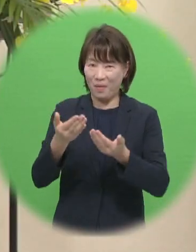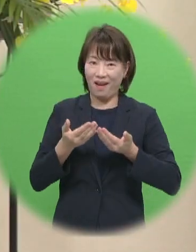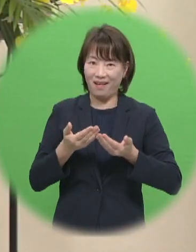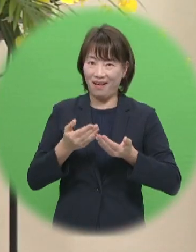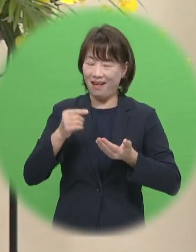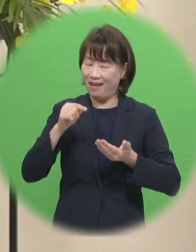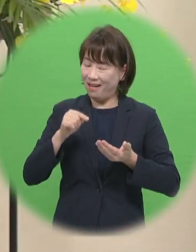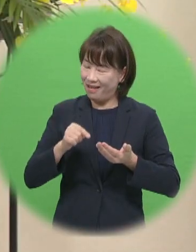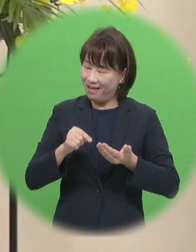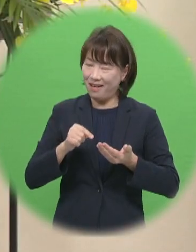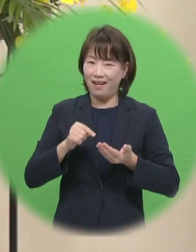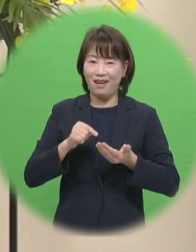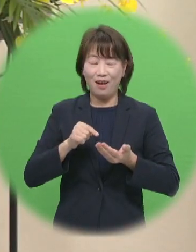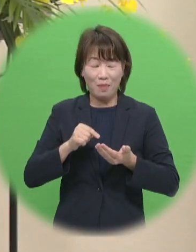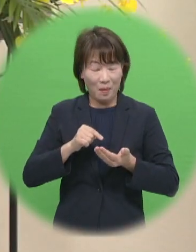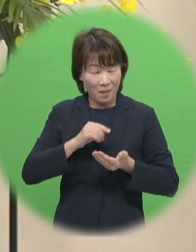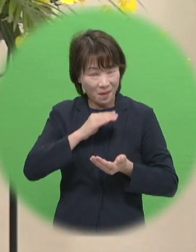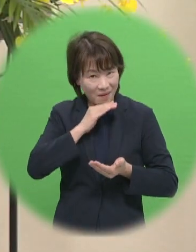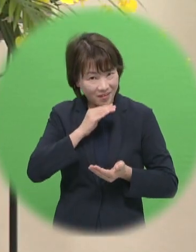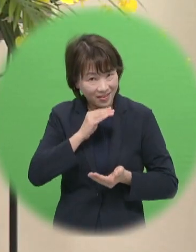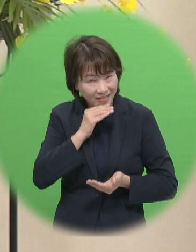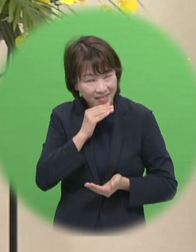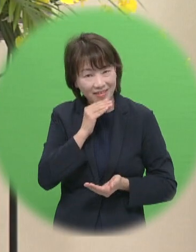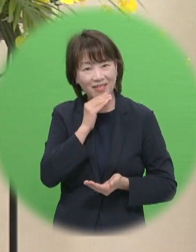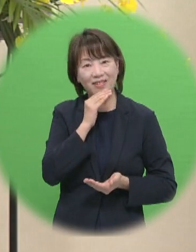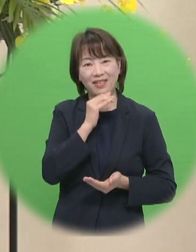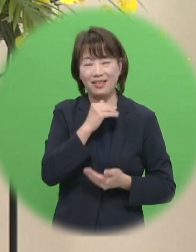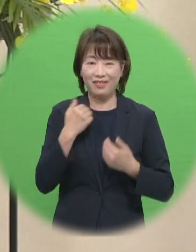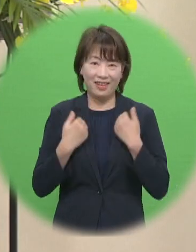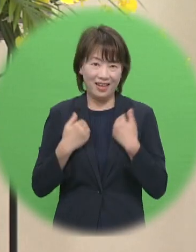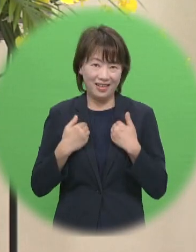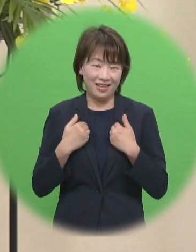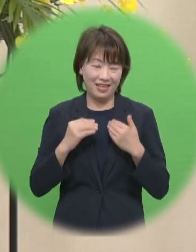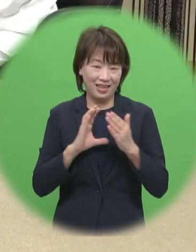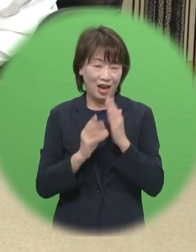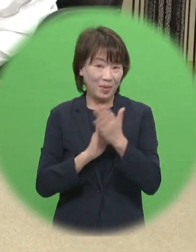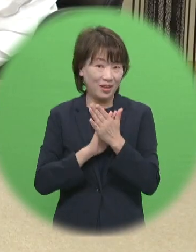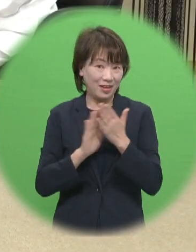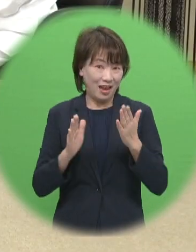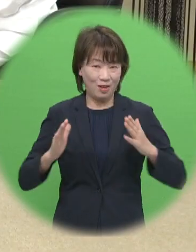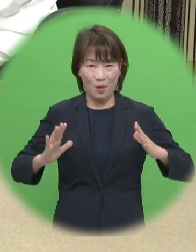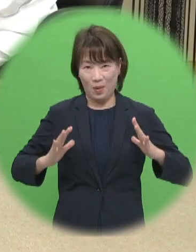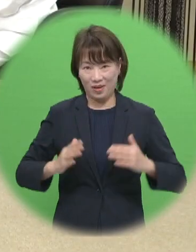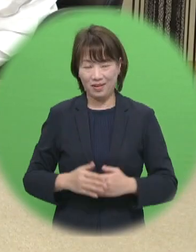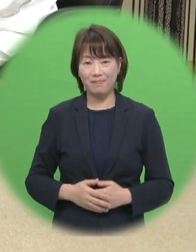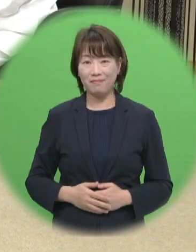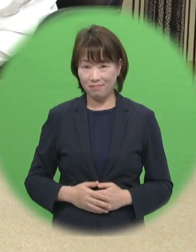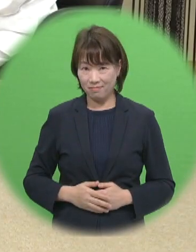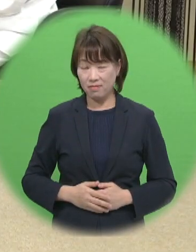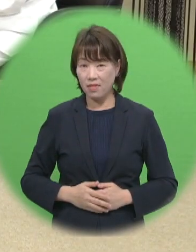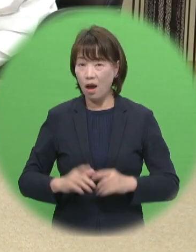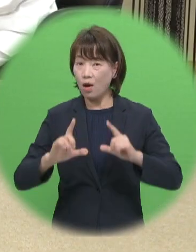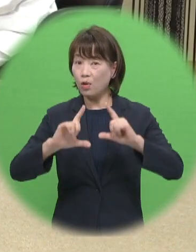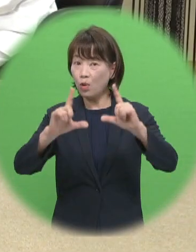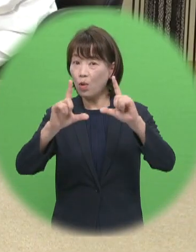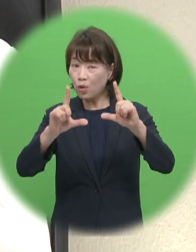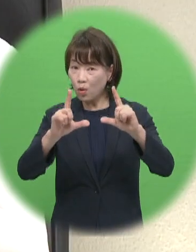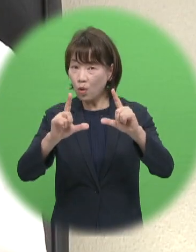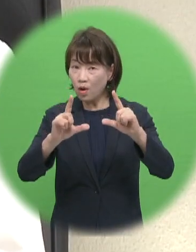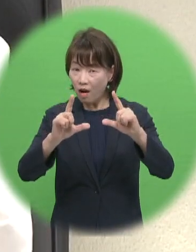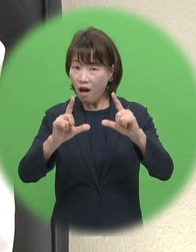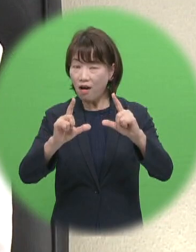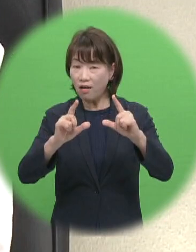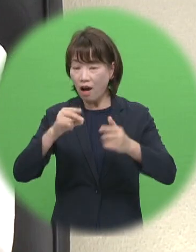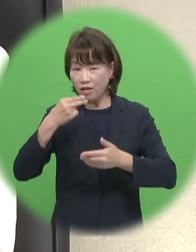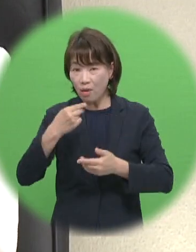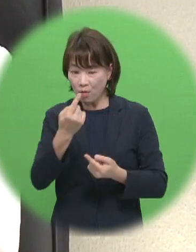はとっても重要な意味を持っていると思います。 やはり東京からのお客さんが多いんでしょうか。 お店